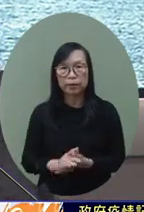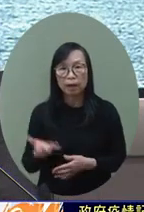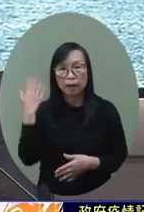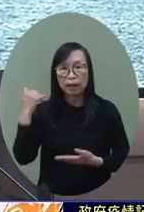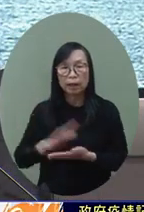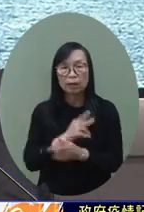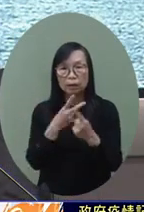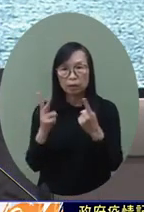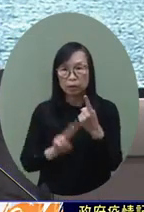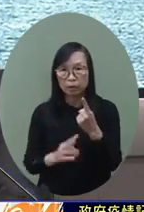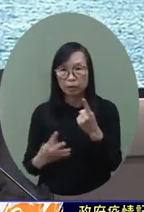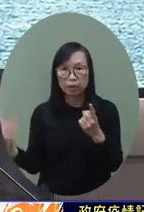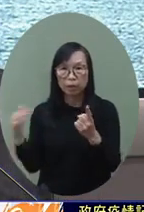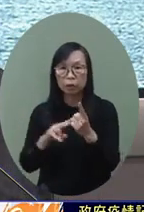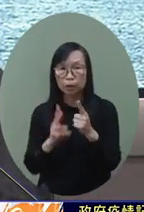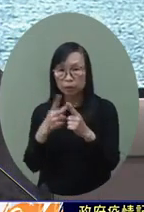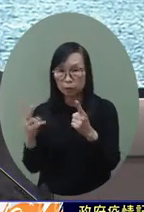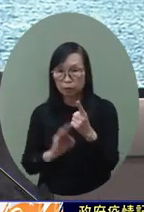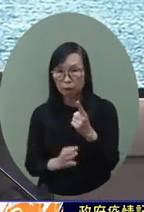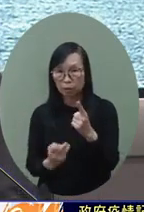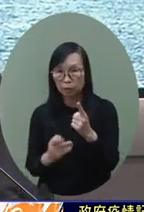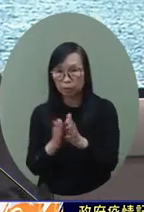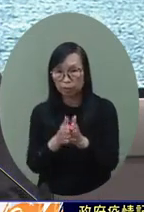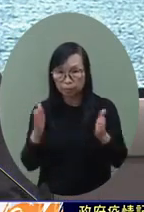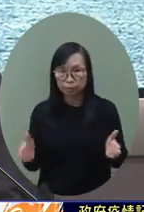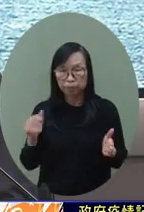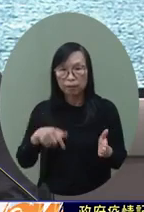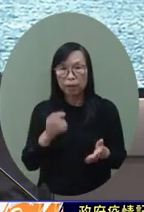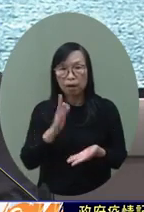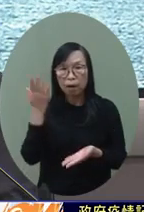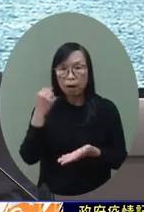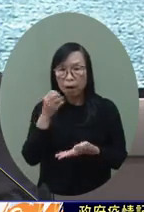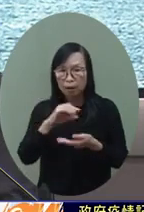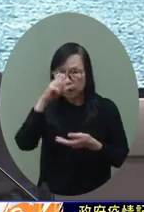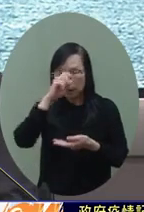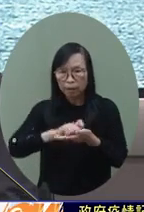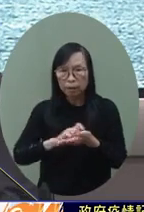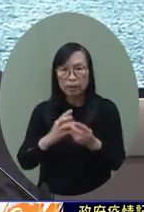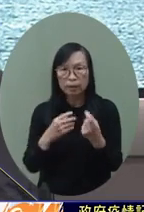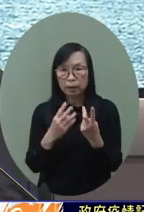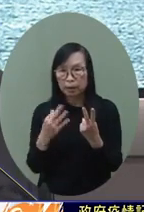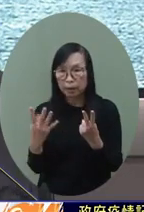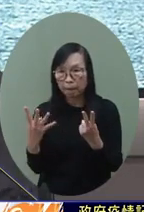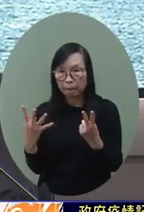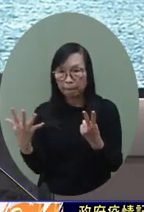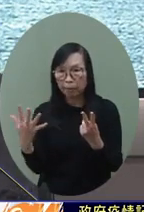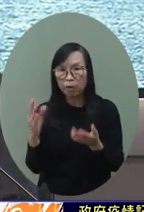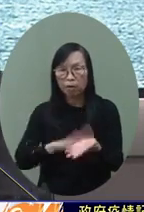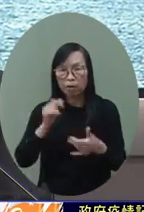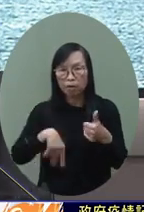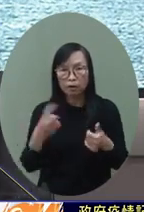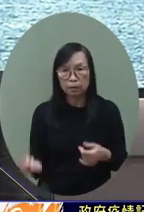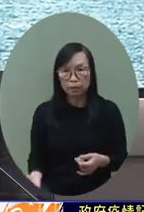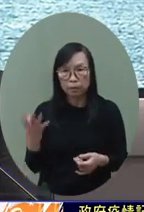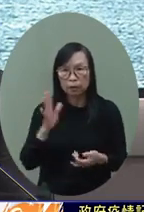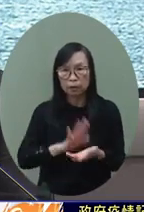的12月24日至12月30日期間，本港共錄得425個個案，而本地個